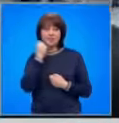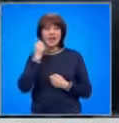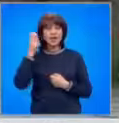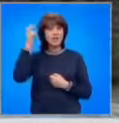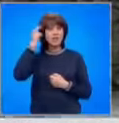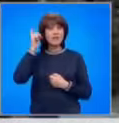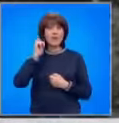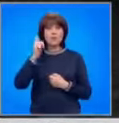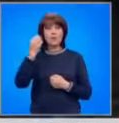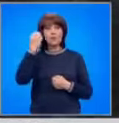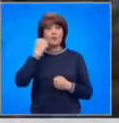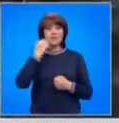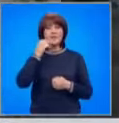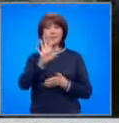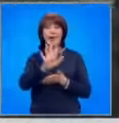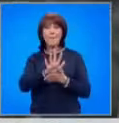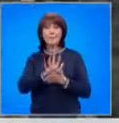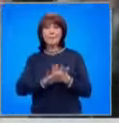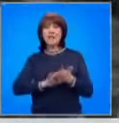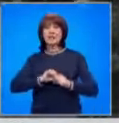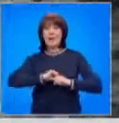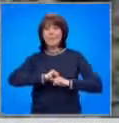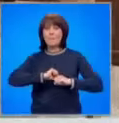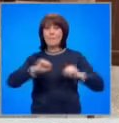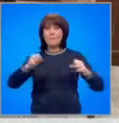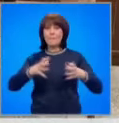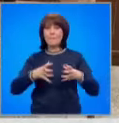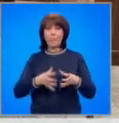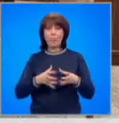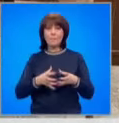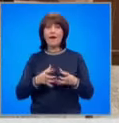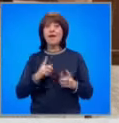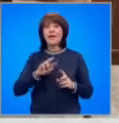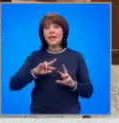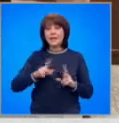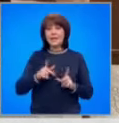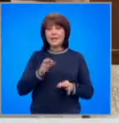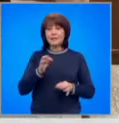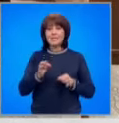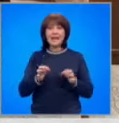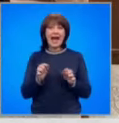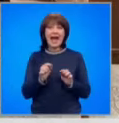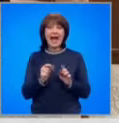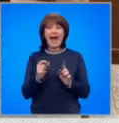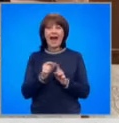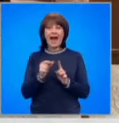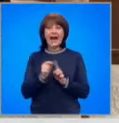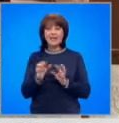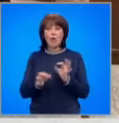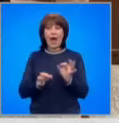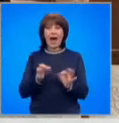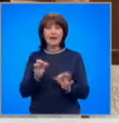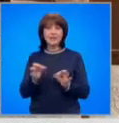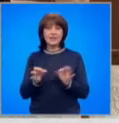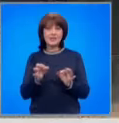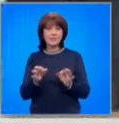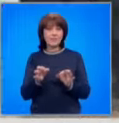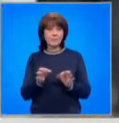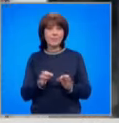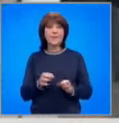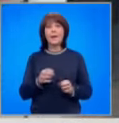така наречената мръсна бомба или конвенционални експлозиви с радиоактивен материал и да прехвърли отговорността за тях на Русия.